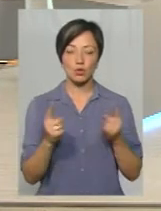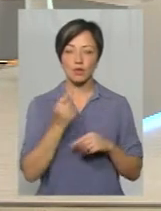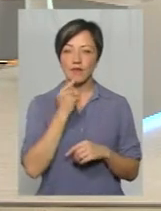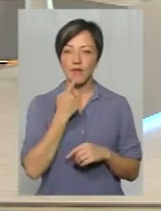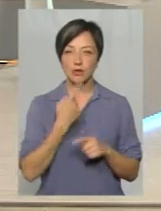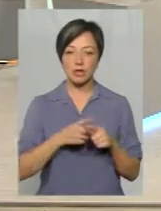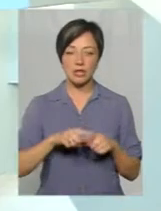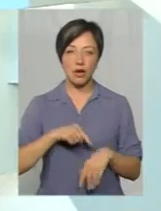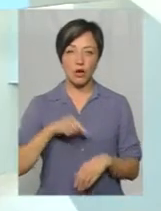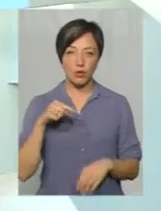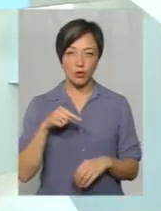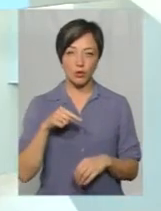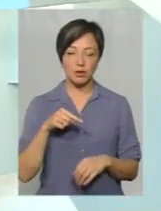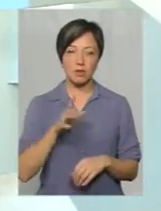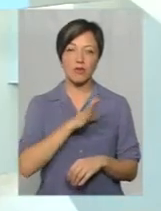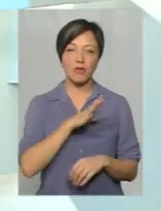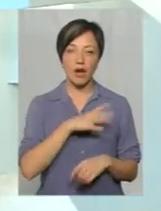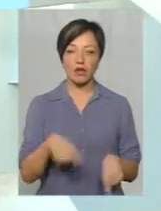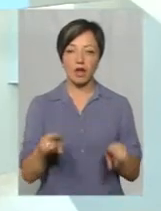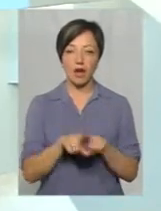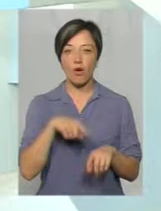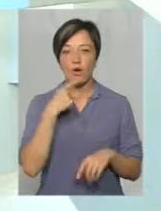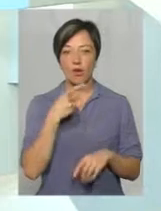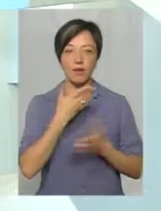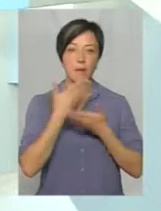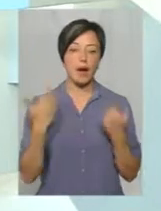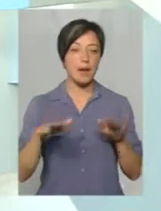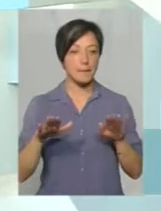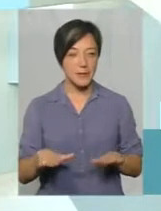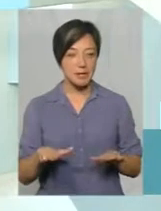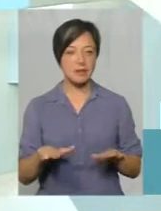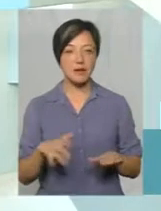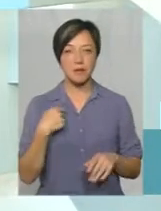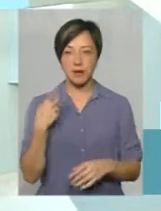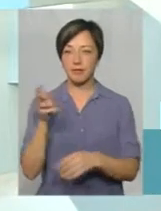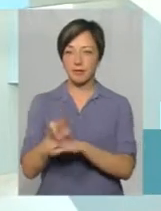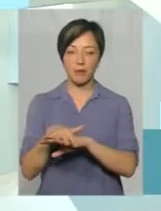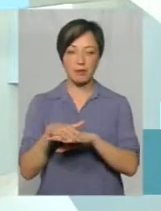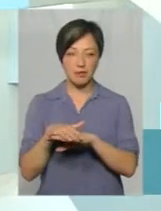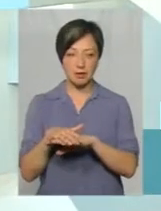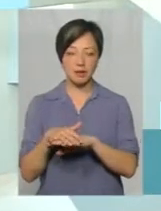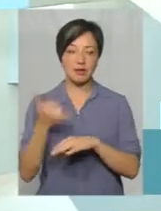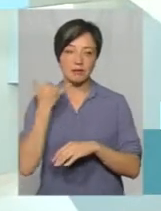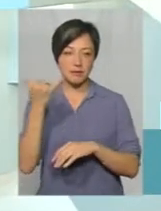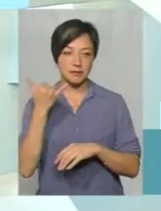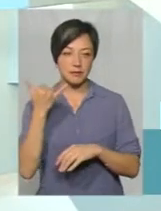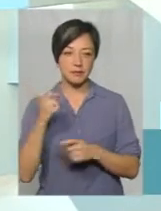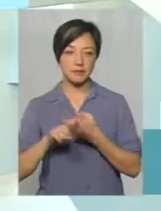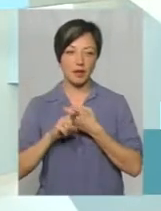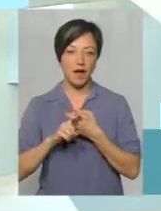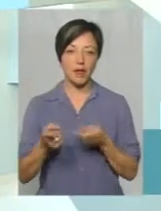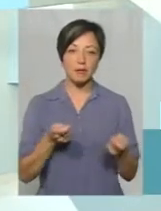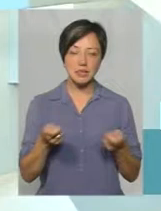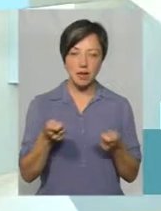важко на це все реагують. Буває таке, що вони говорять, немає місць. Ми йдемо на ринок, зв'язуємося з адміністрацією, з